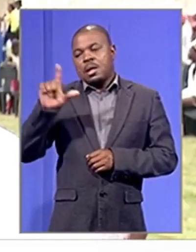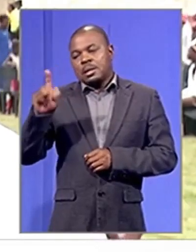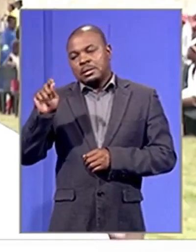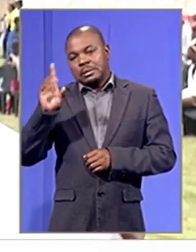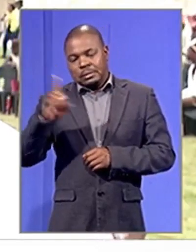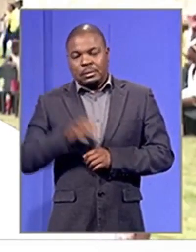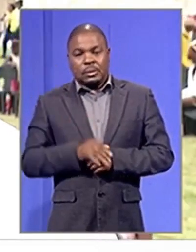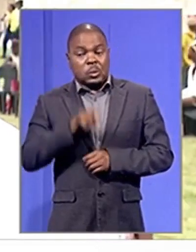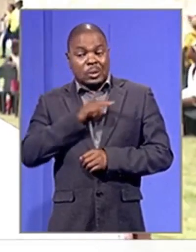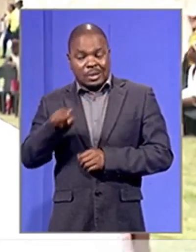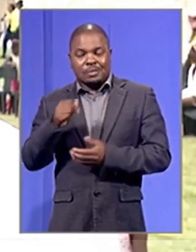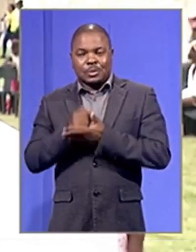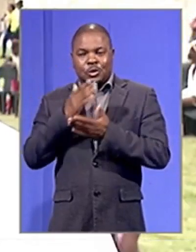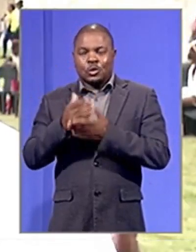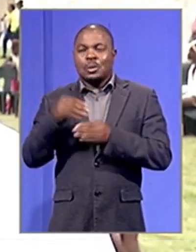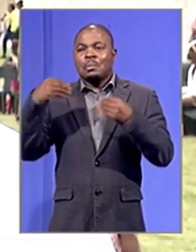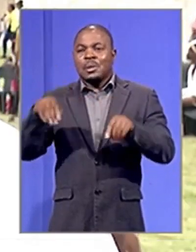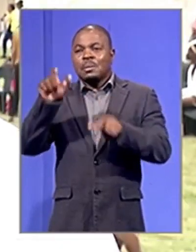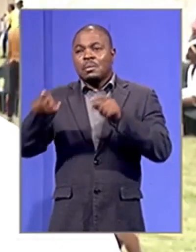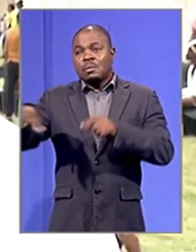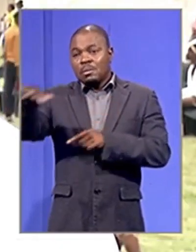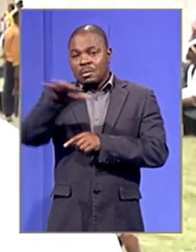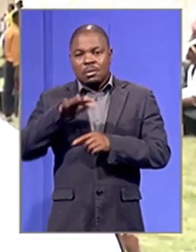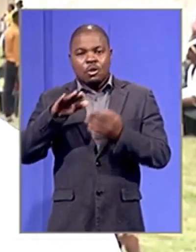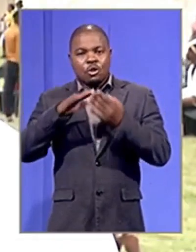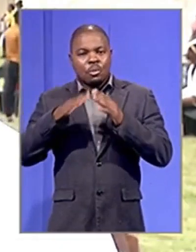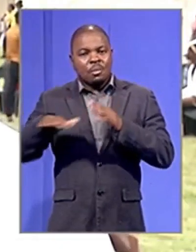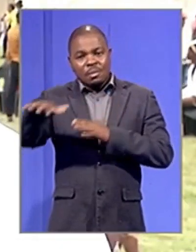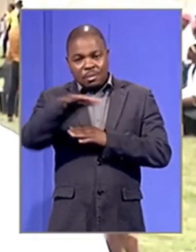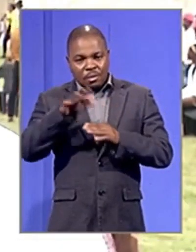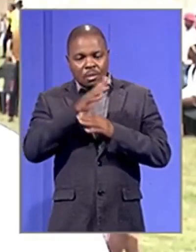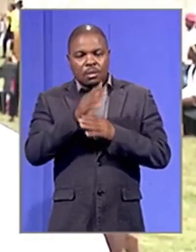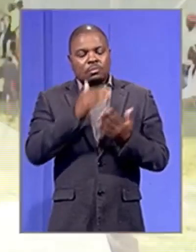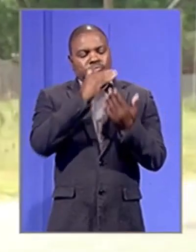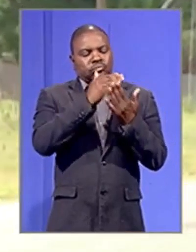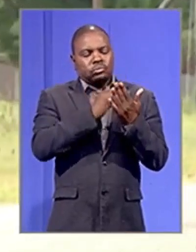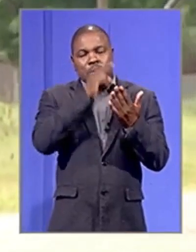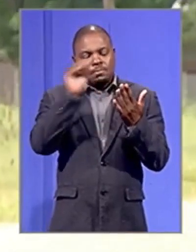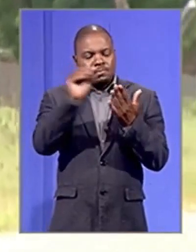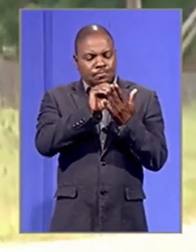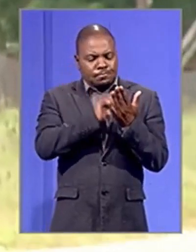gore borrakgwebo ba rona mo gae ba tsena mo database ya rona.